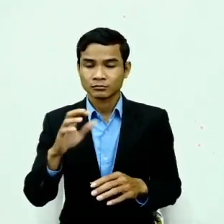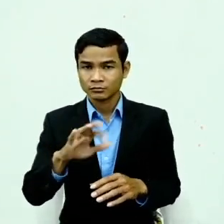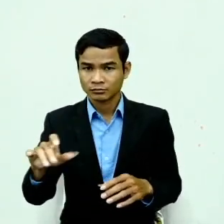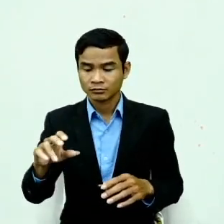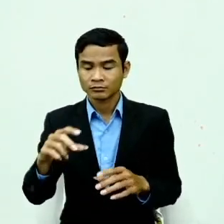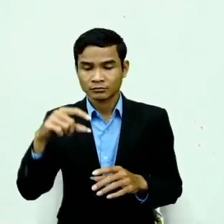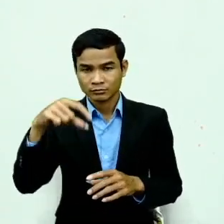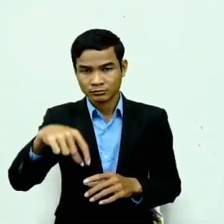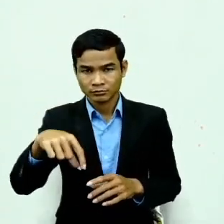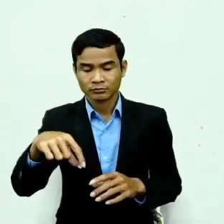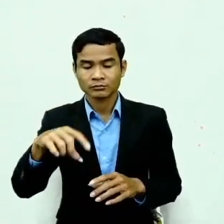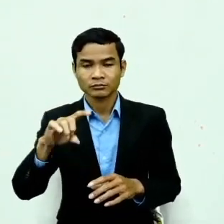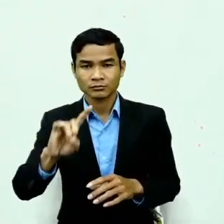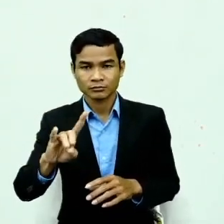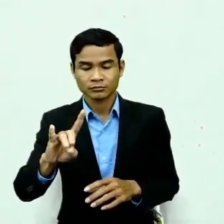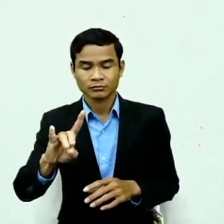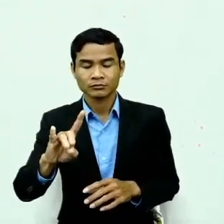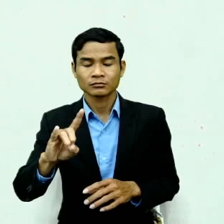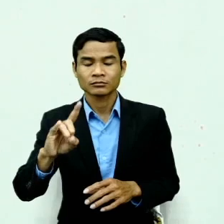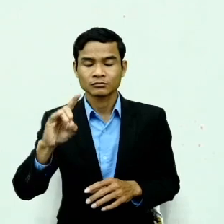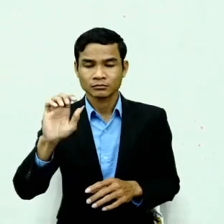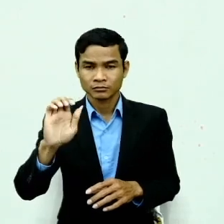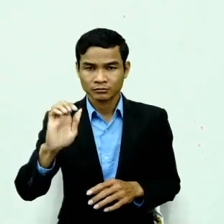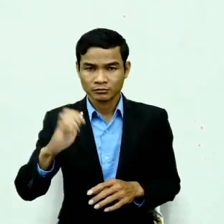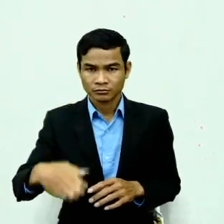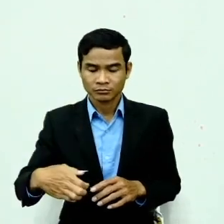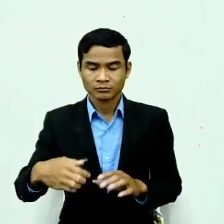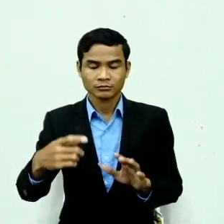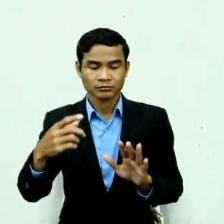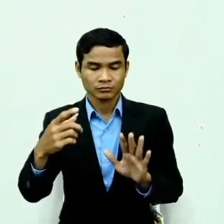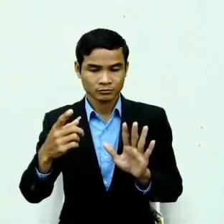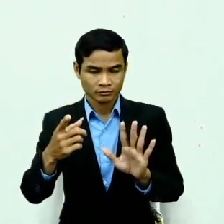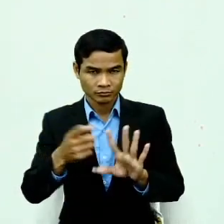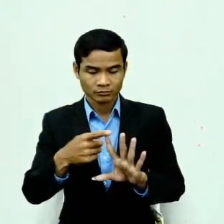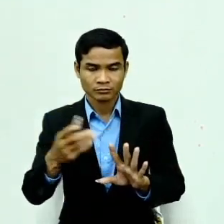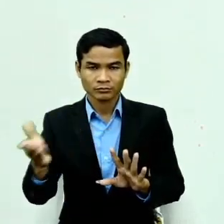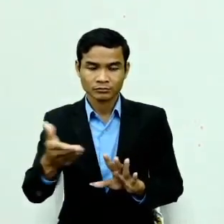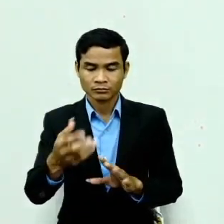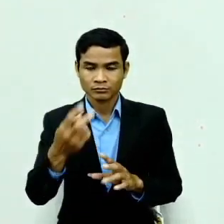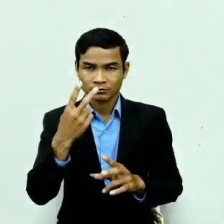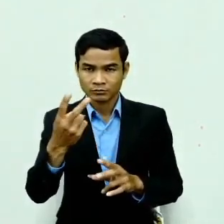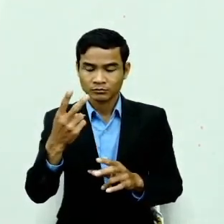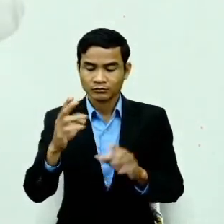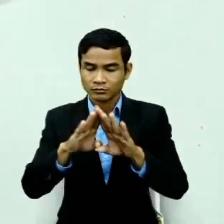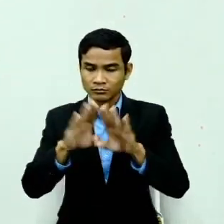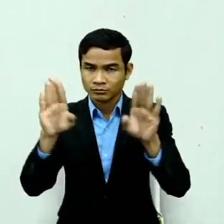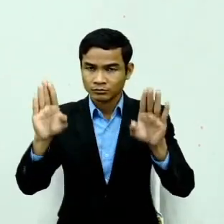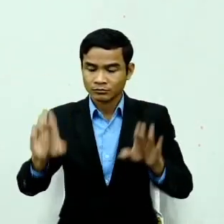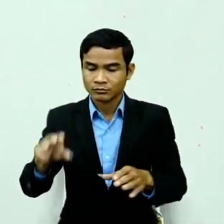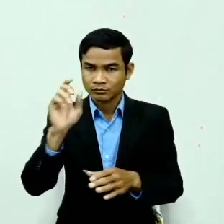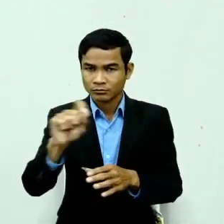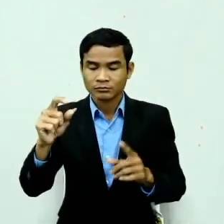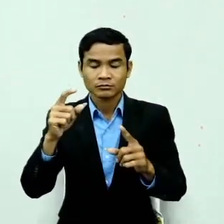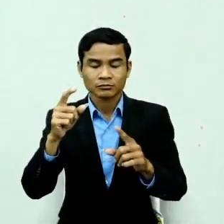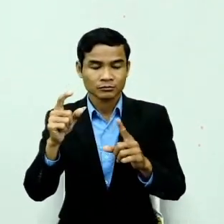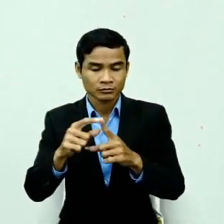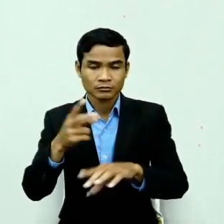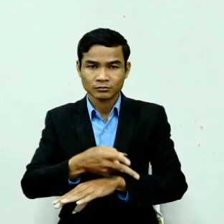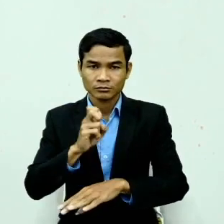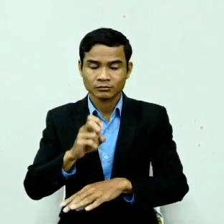có mổ chân chó sẽ ai chả là con mời tặng ạc nế chạp biện cắm chảy chả